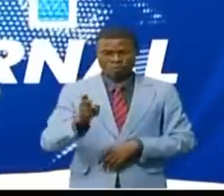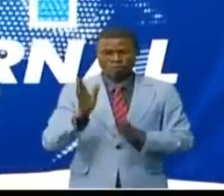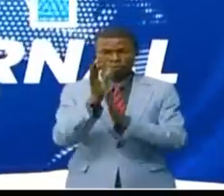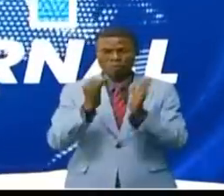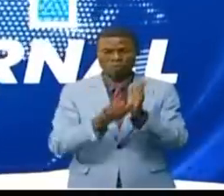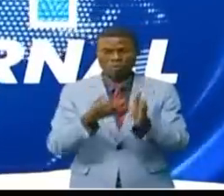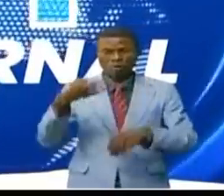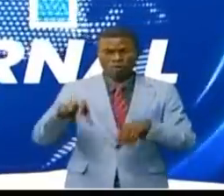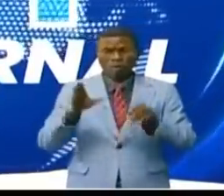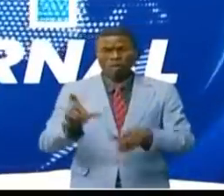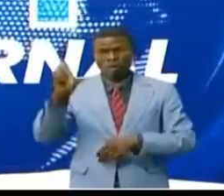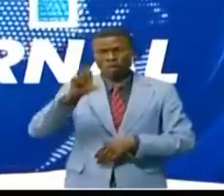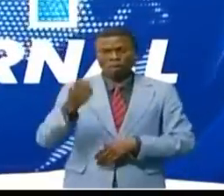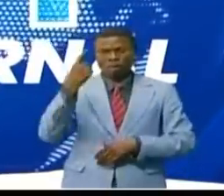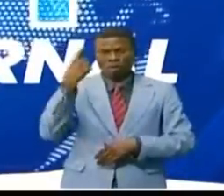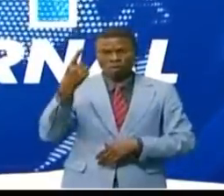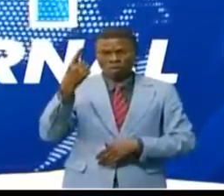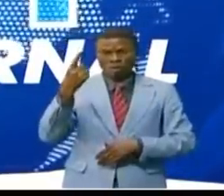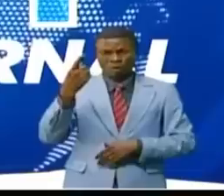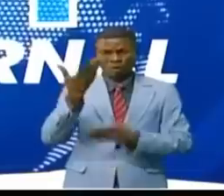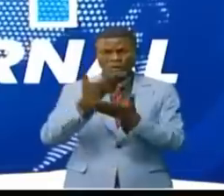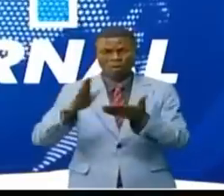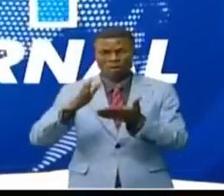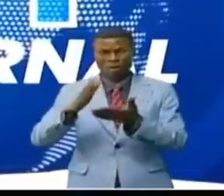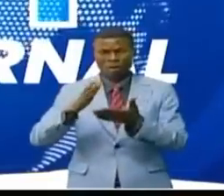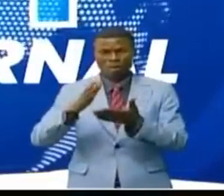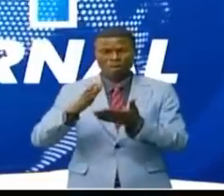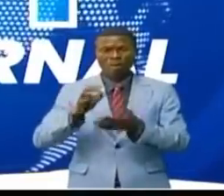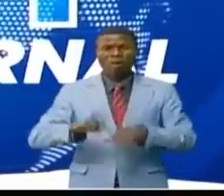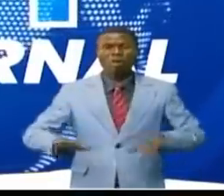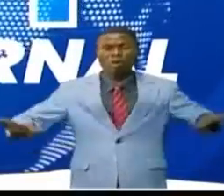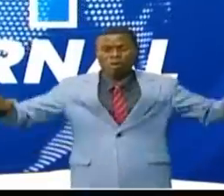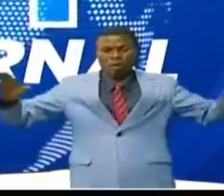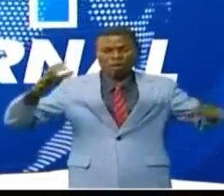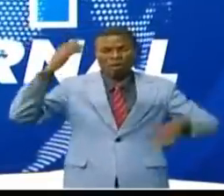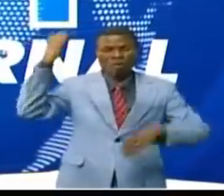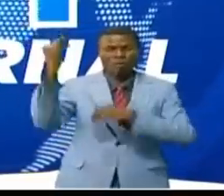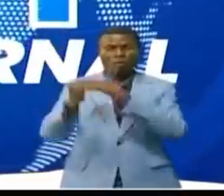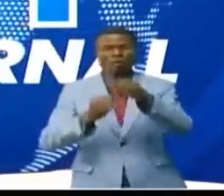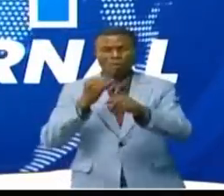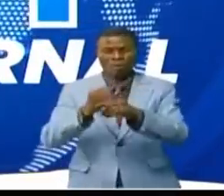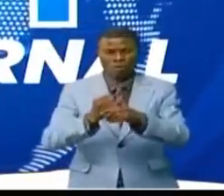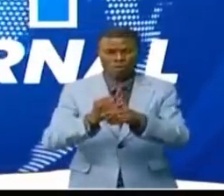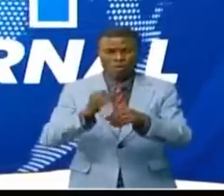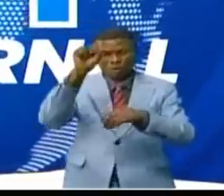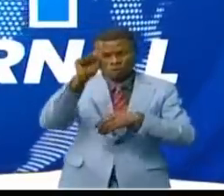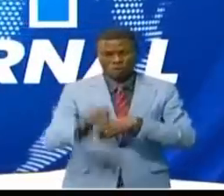francs congolais pour le litre. Pour les zones le vol internationaux, au sud,